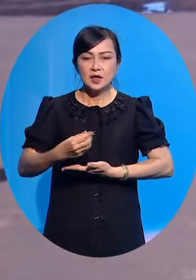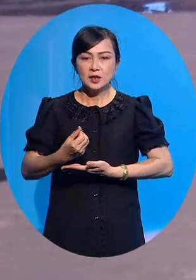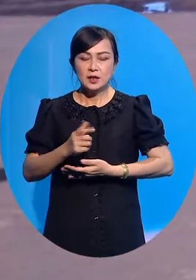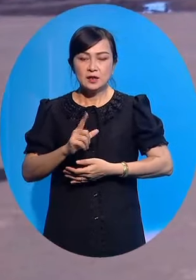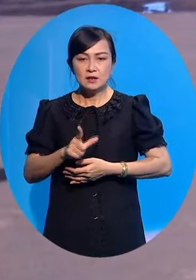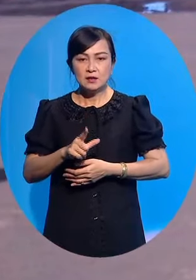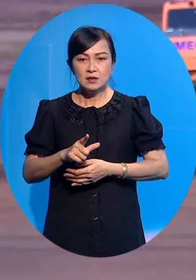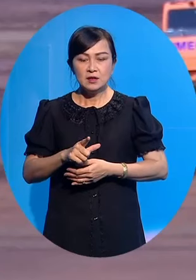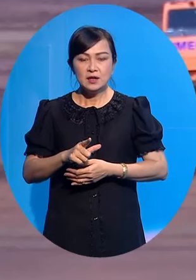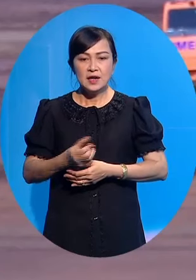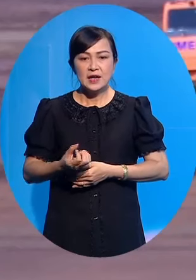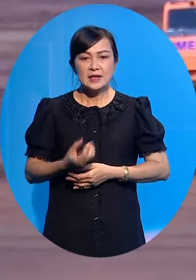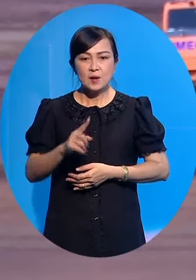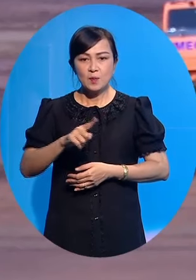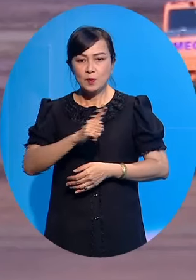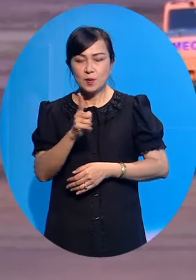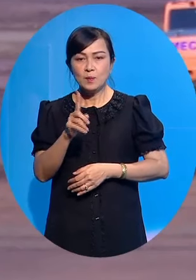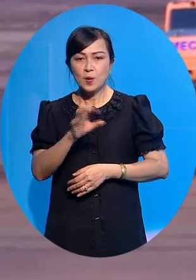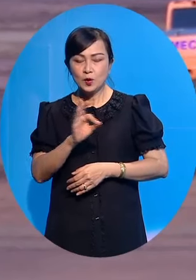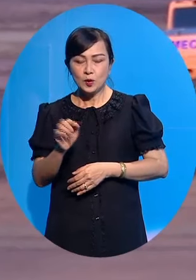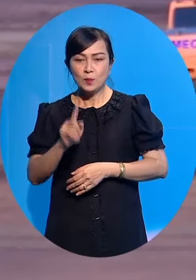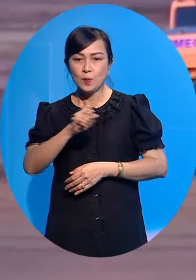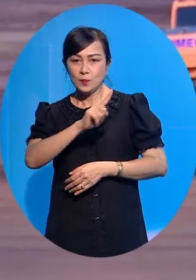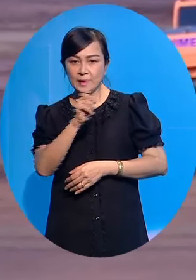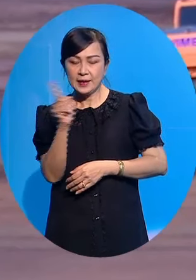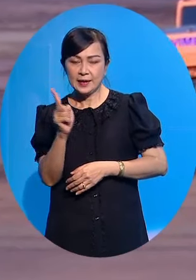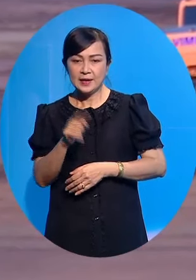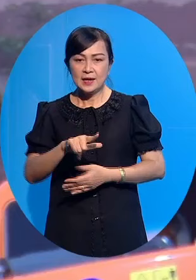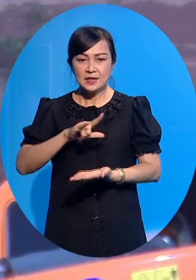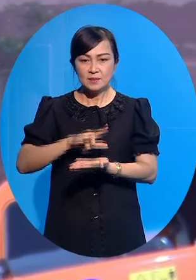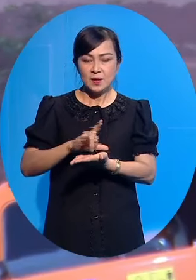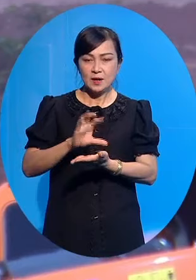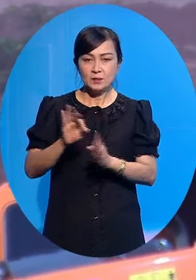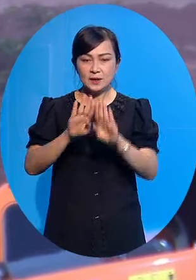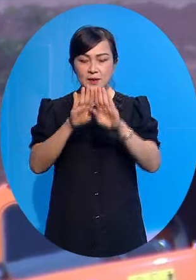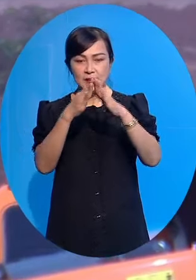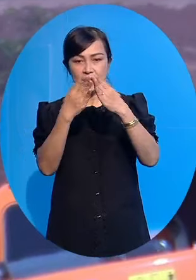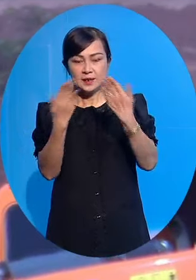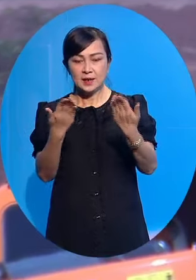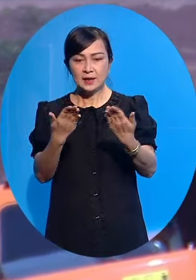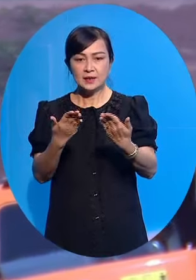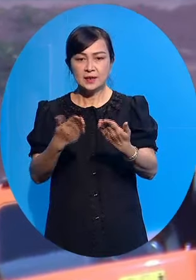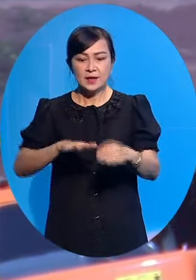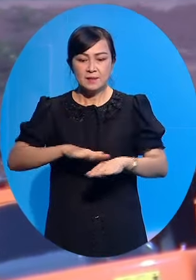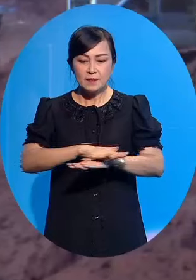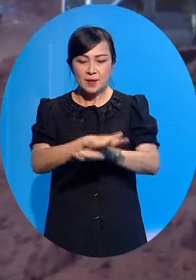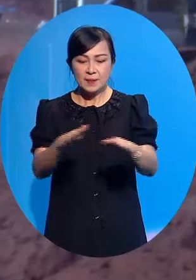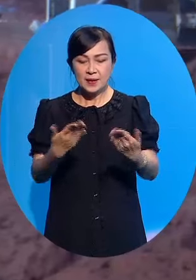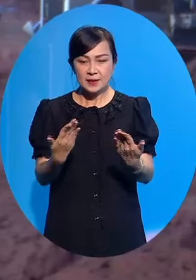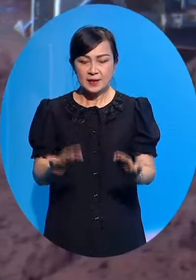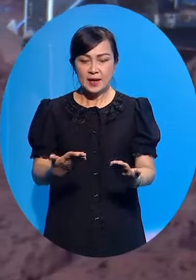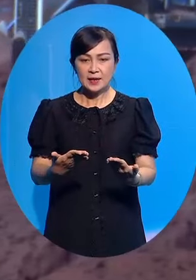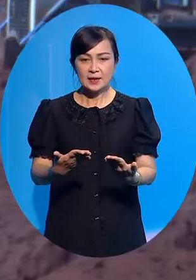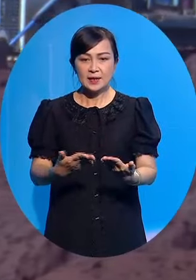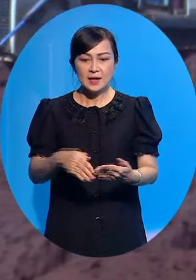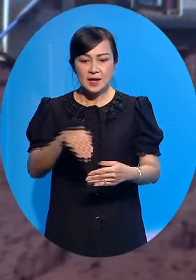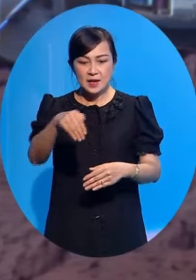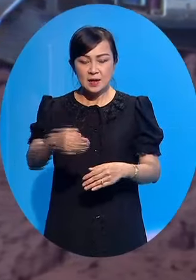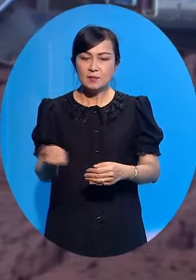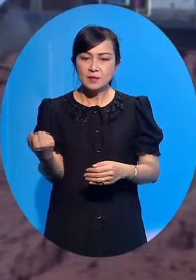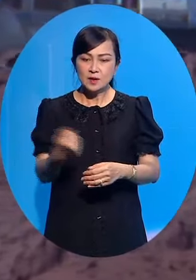tư dự án chi trả mỗi người 1 triệu đồng mỗi ngày. Hiện sân bay Long Thành đang triển khai gói thầu sang nền và đến nay các nhà thầu đã đào đắp